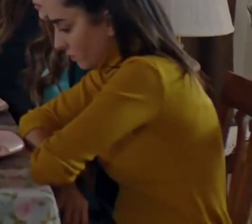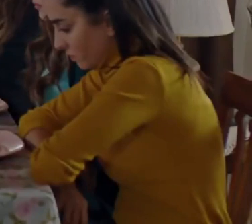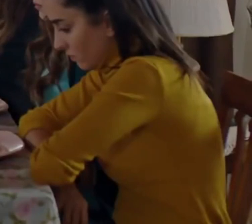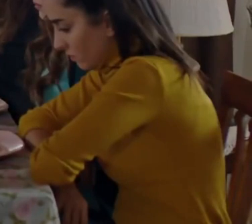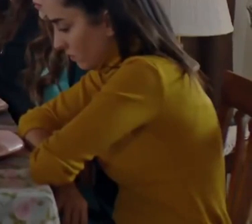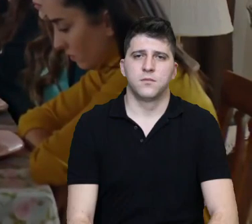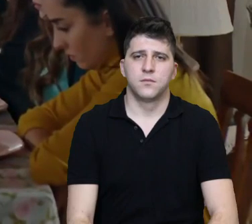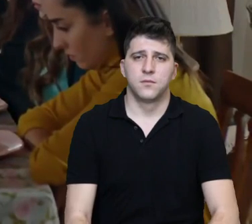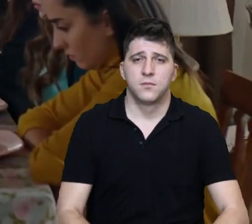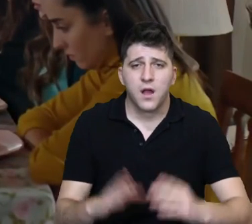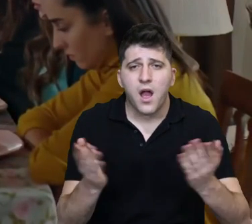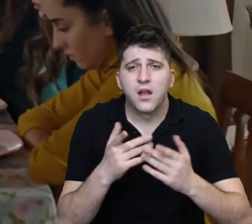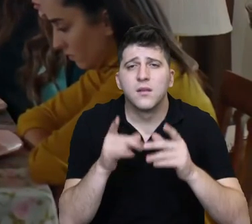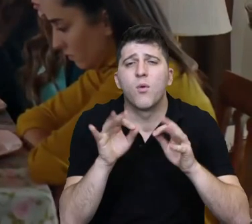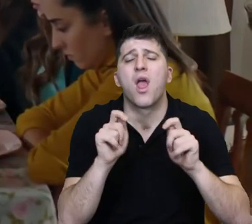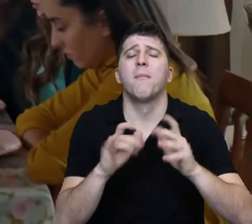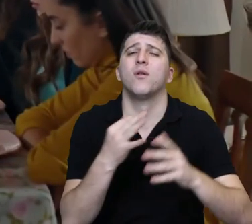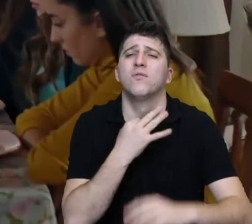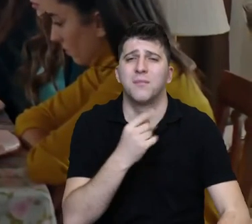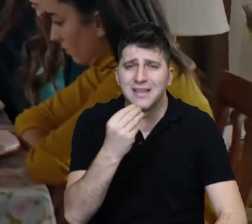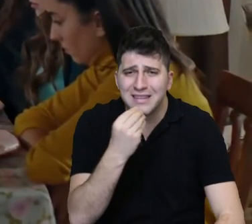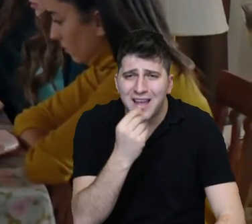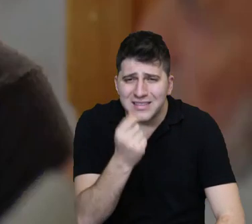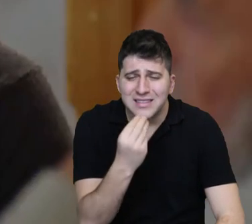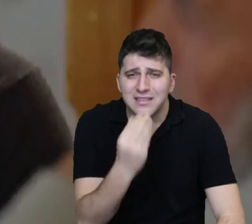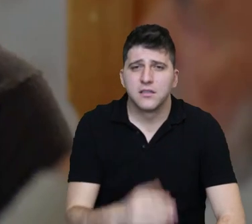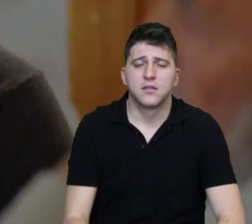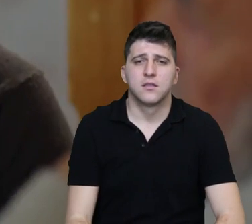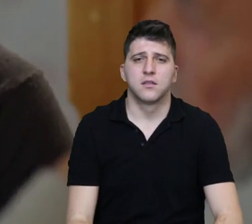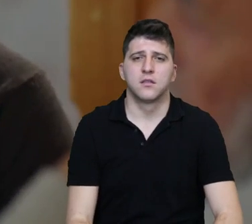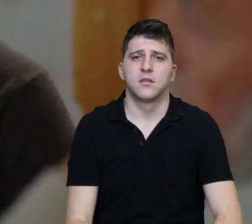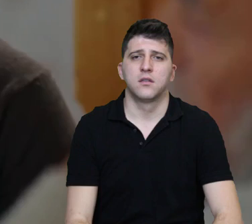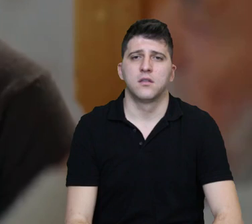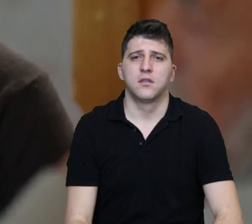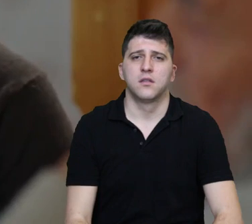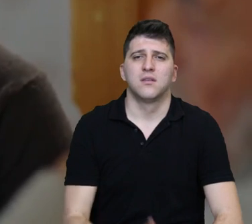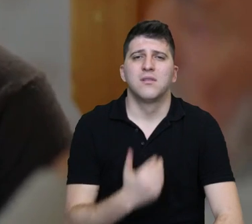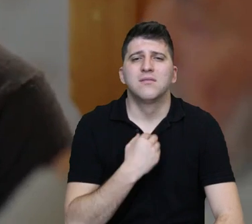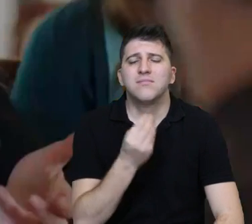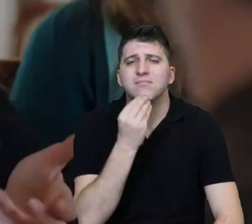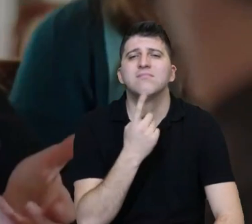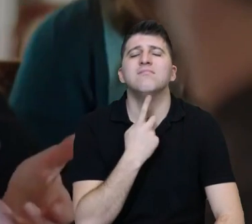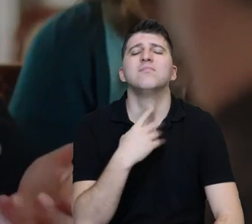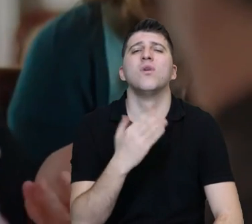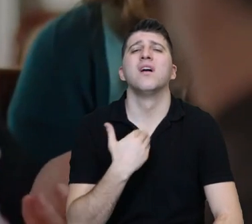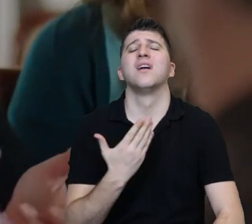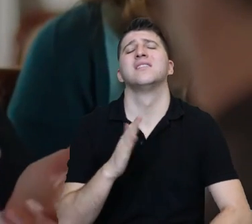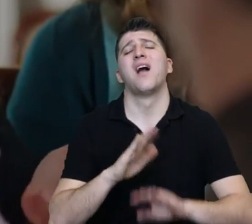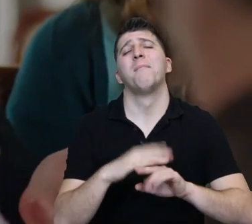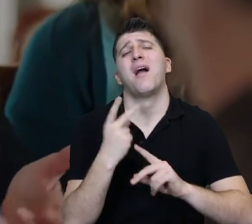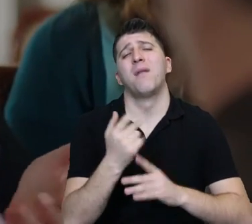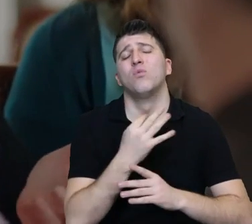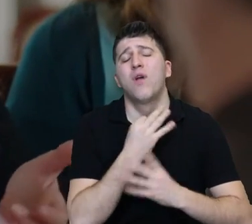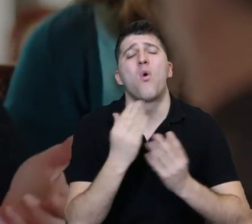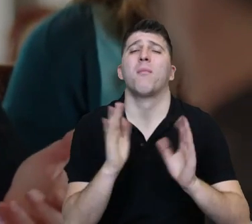dokunmamışlar. Hadi ama yapmayın böyle. Birkaç lokma bir şey yiyin. Benim iştahım yok. Aa, yapma İbrahim,